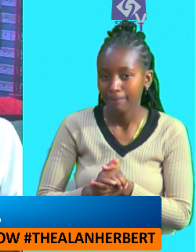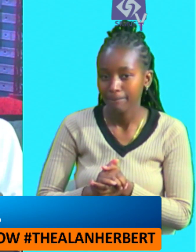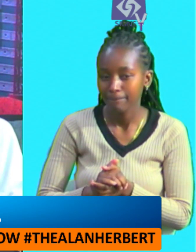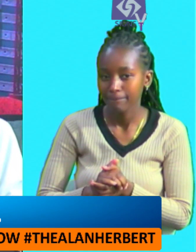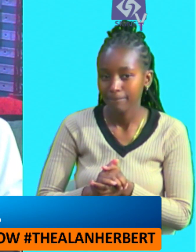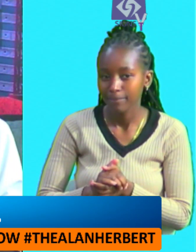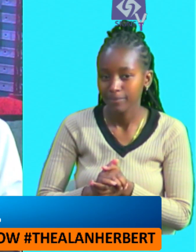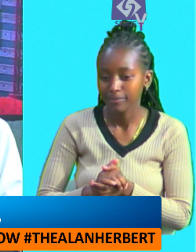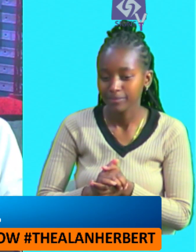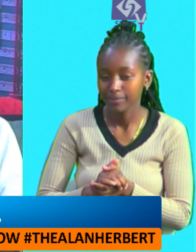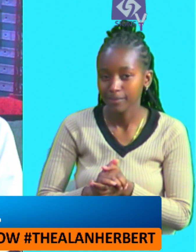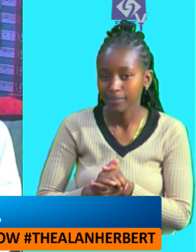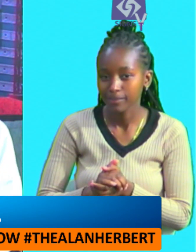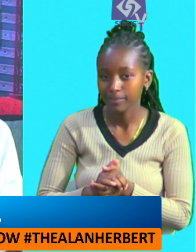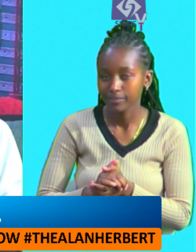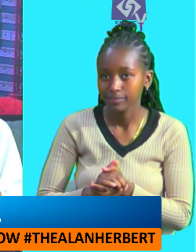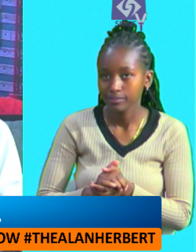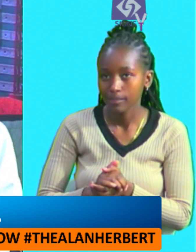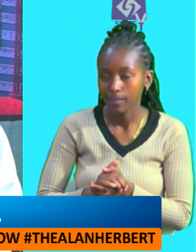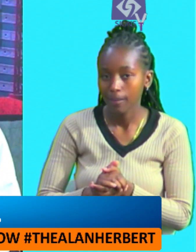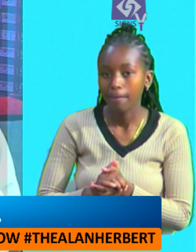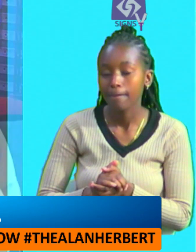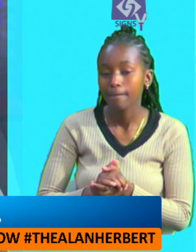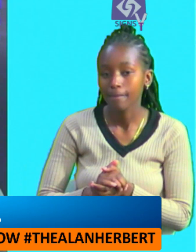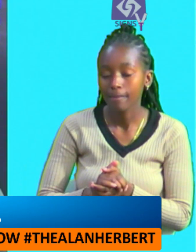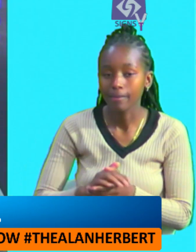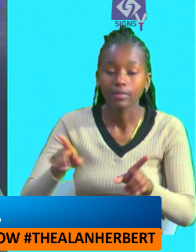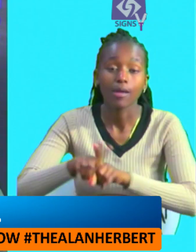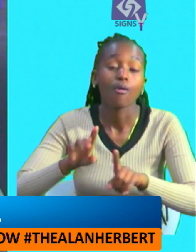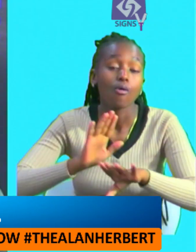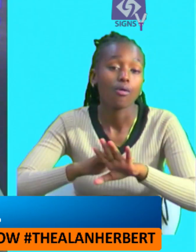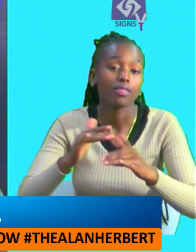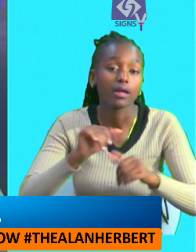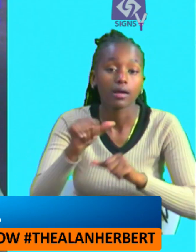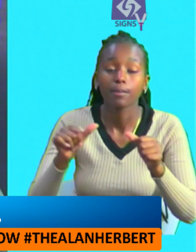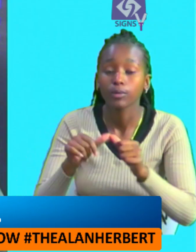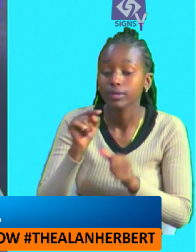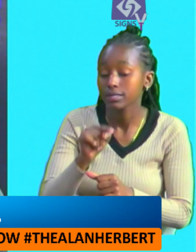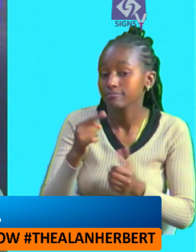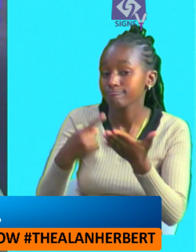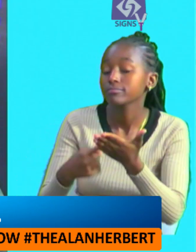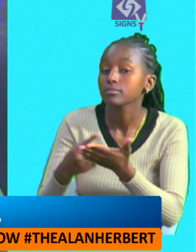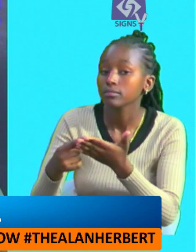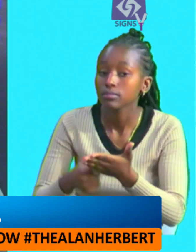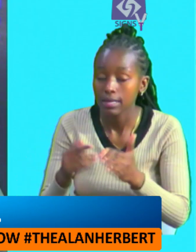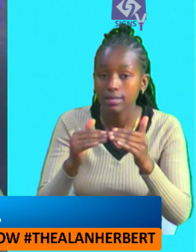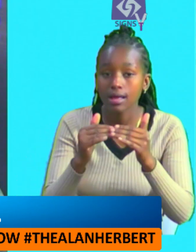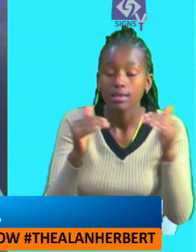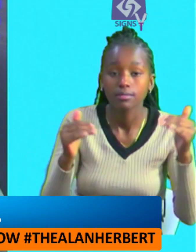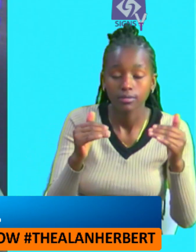nimelala hivi. Nasikiza tu pole pole. Nilikuwa nafikiria kile nitakuja kusema, because nilikuwa na